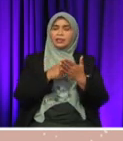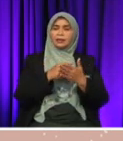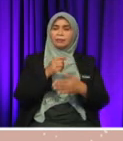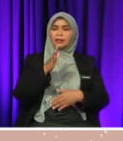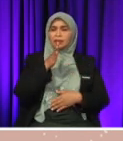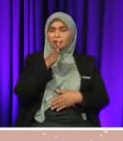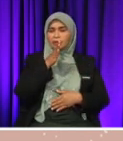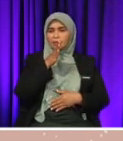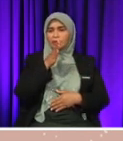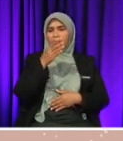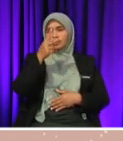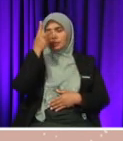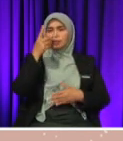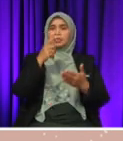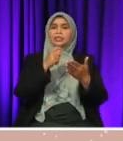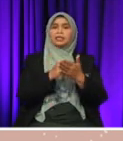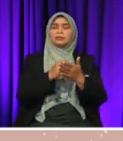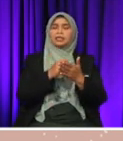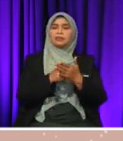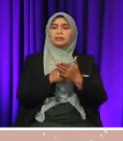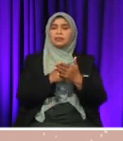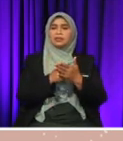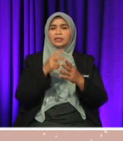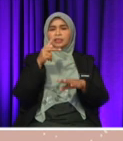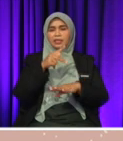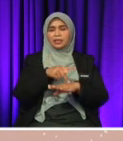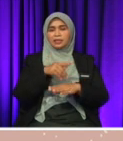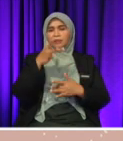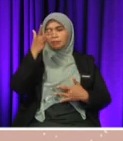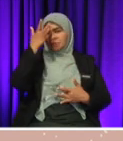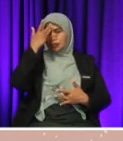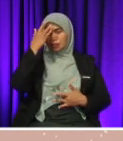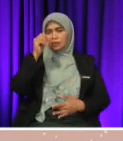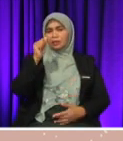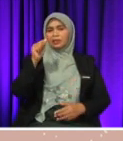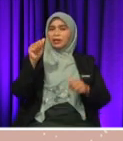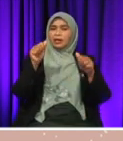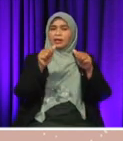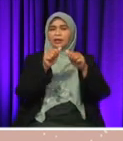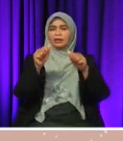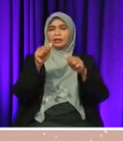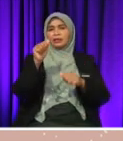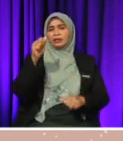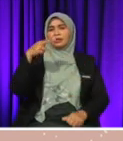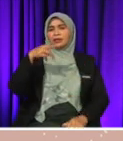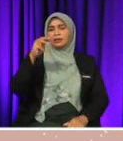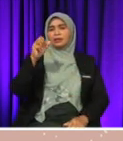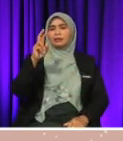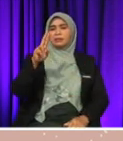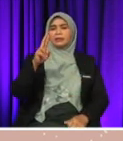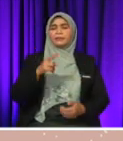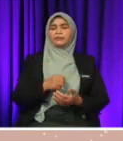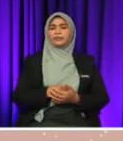pengarang karena tiba-tiba diserang penyakit angin Ahmad selama ini